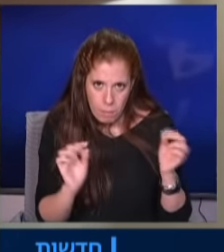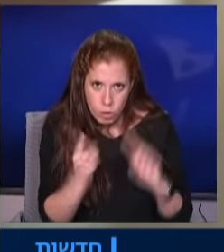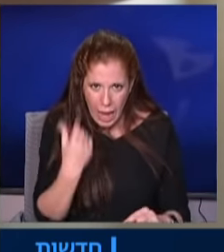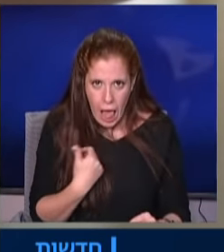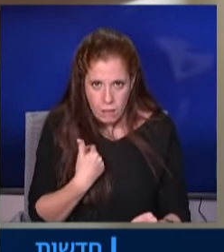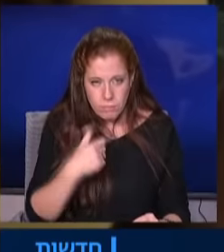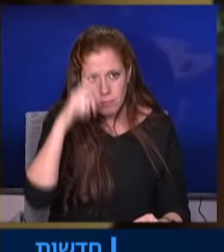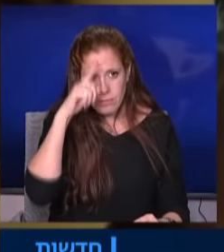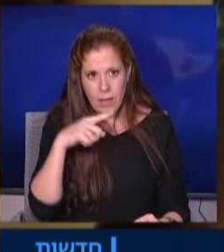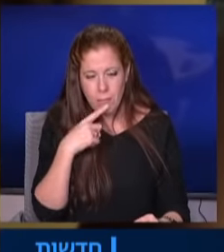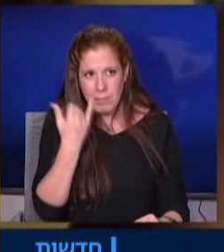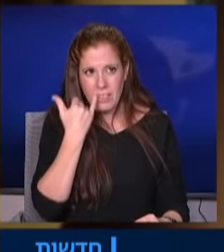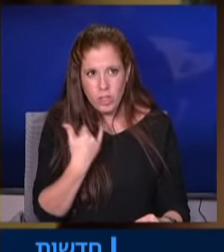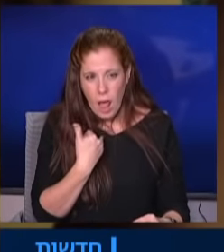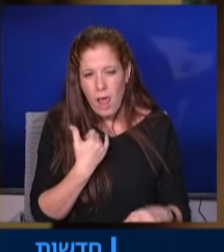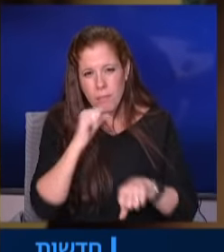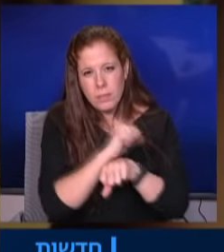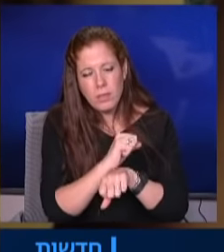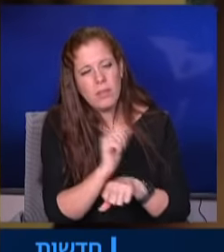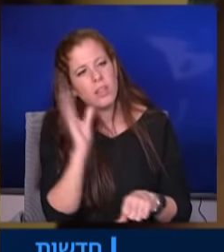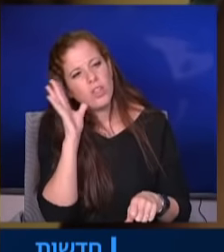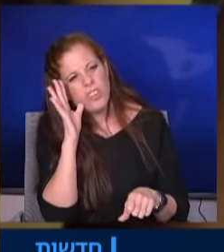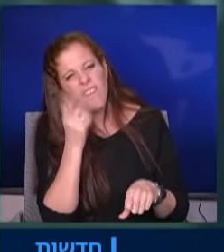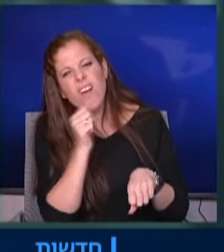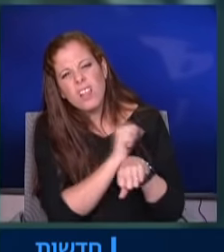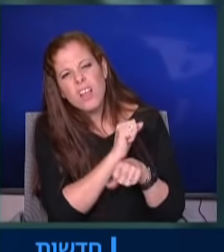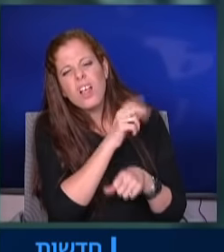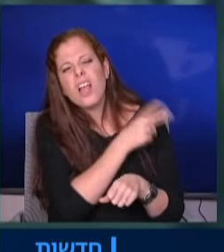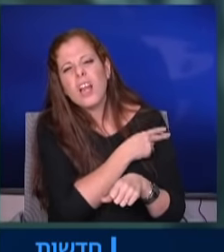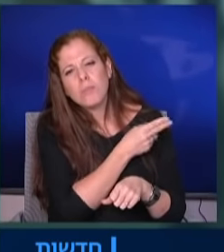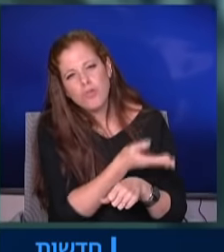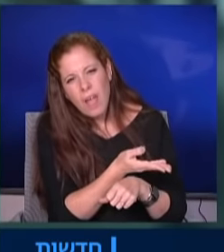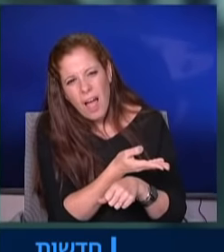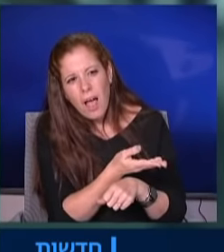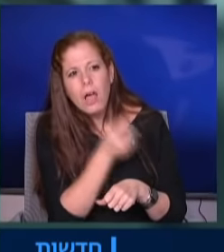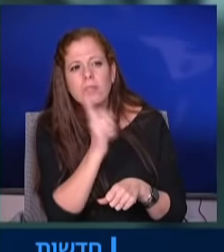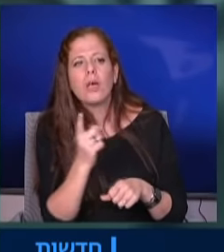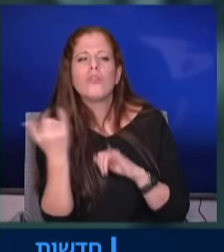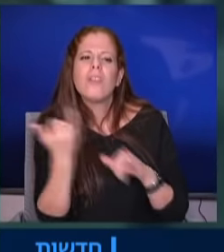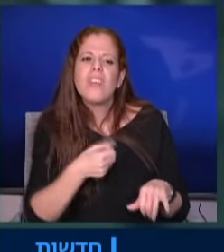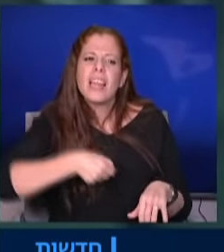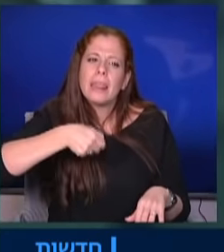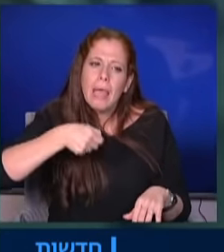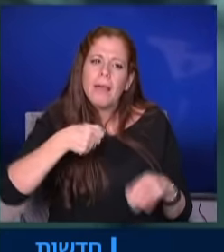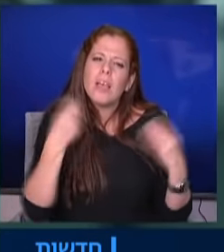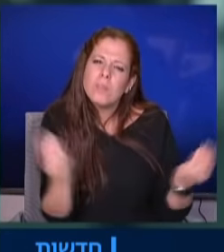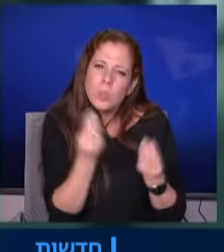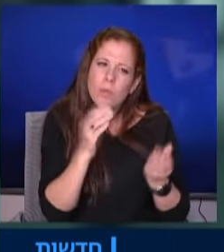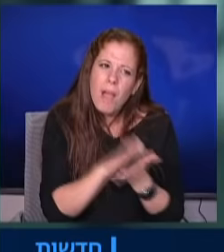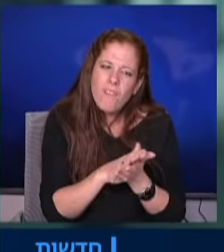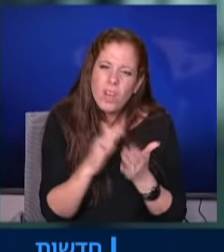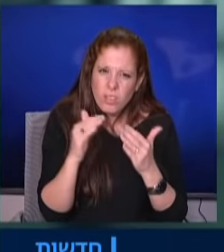אליי במעצר. תקשיב כפרה, אני עצור פה בתחנת משטרה. אני צריך שתביא לי איזה תיק שלי עם ציוד מחבר שאני